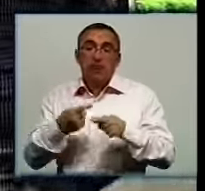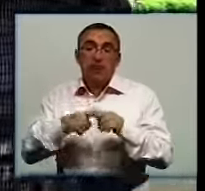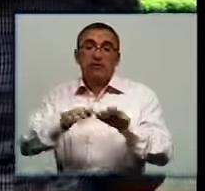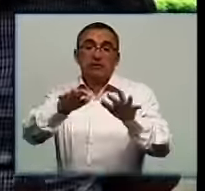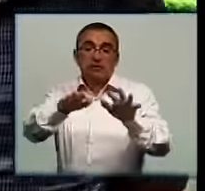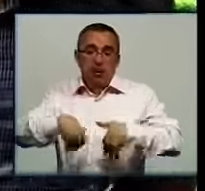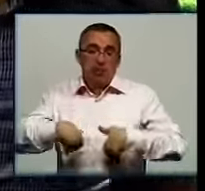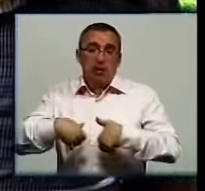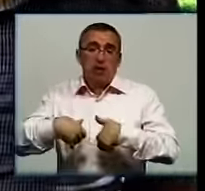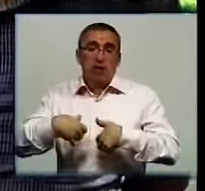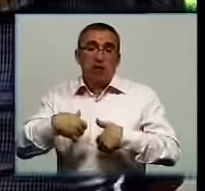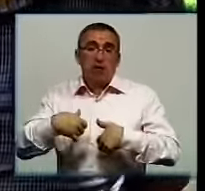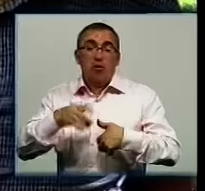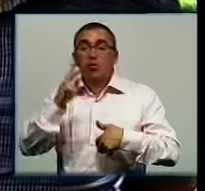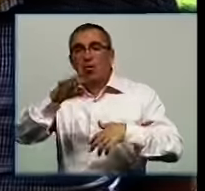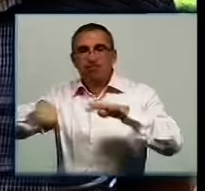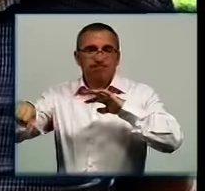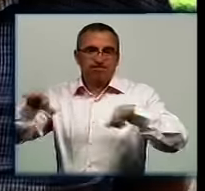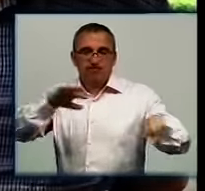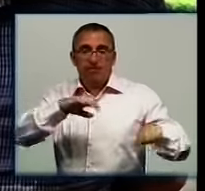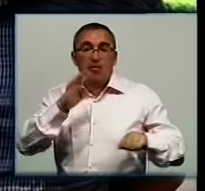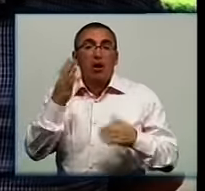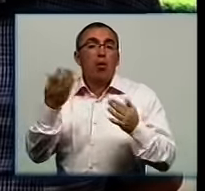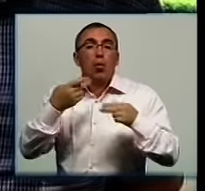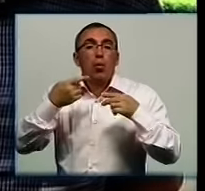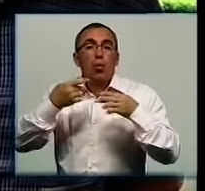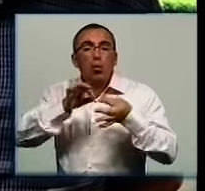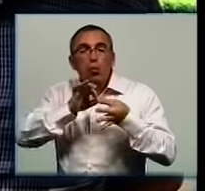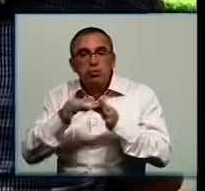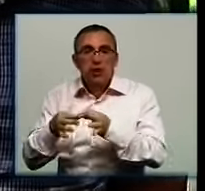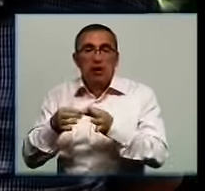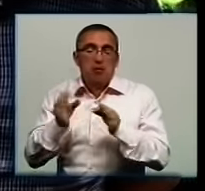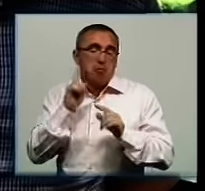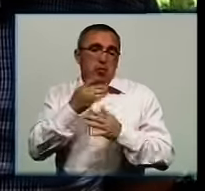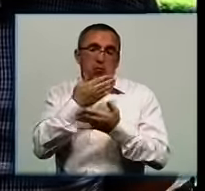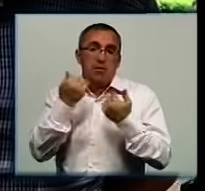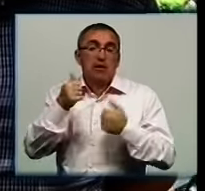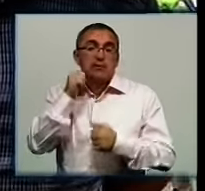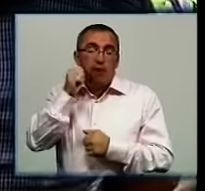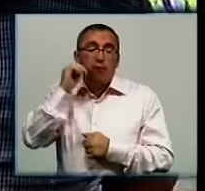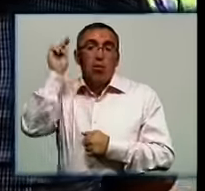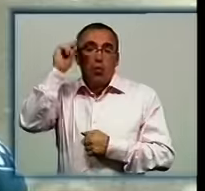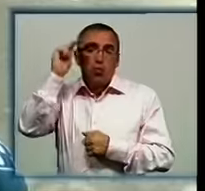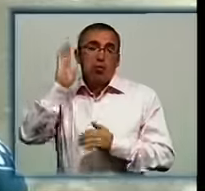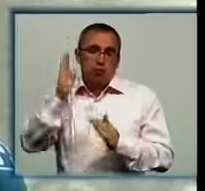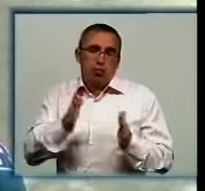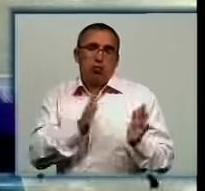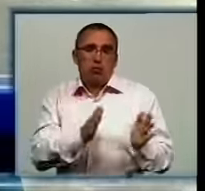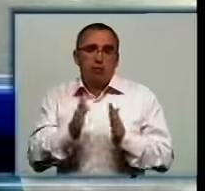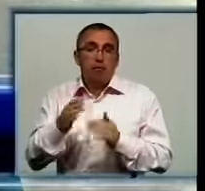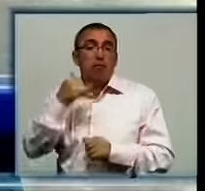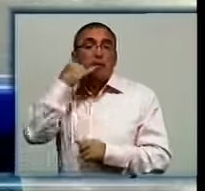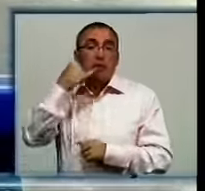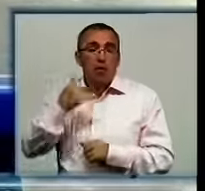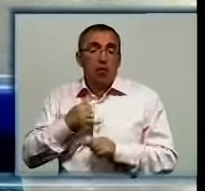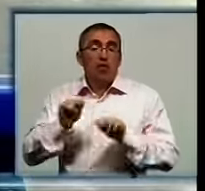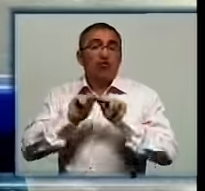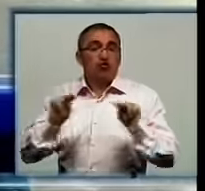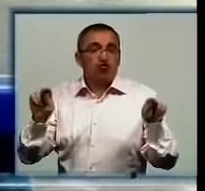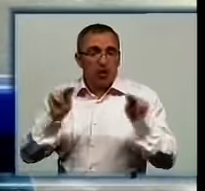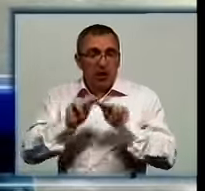то забрав, але ніяких ускладнень поки що немає. Завтра уроки за розкладом. Мені зателефонувала